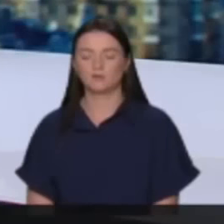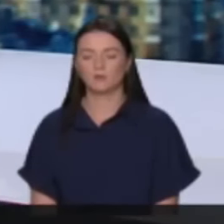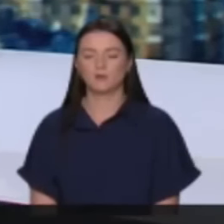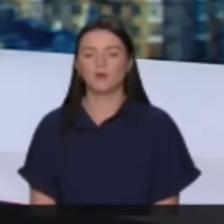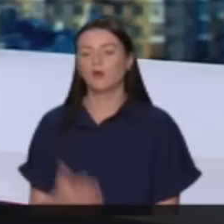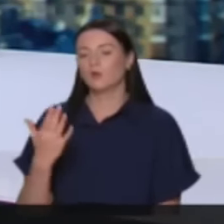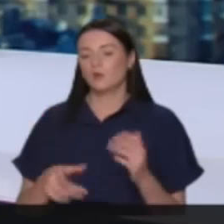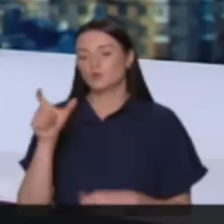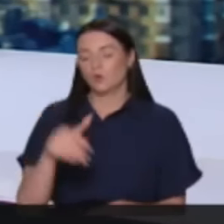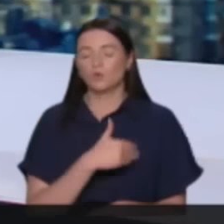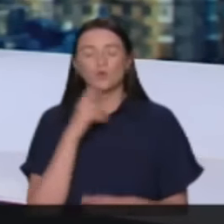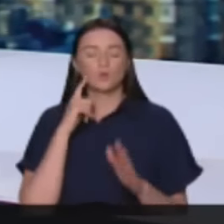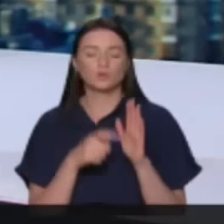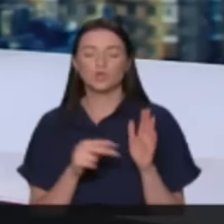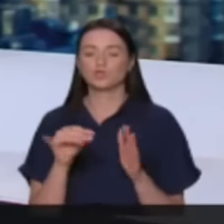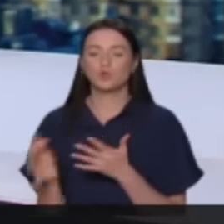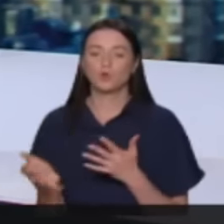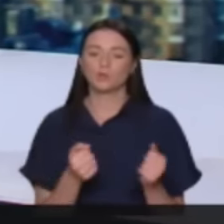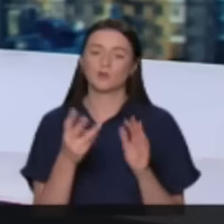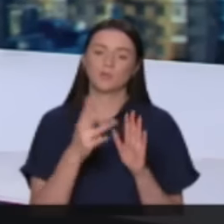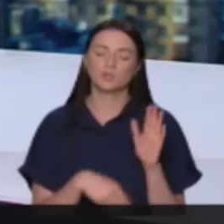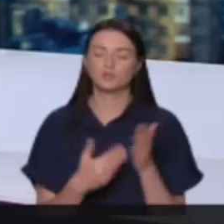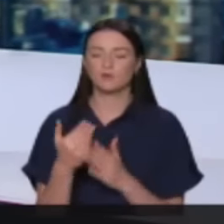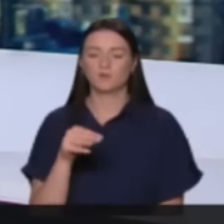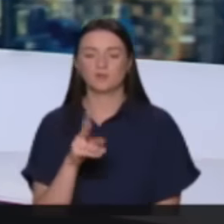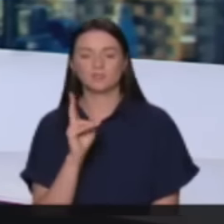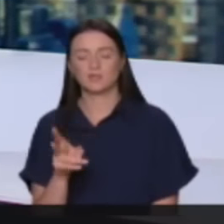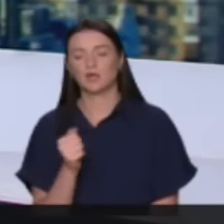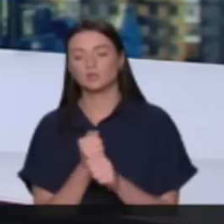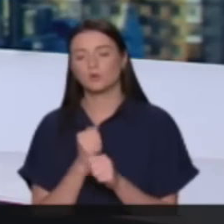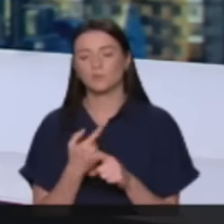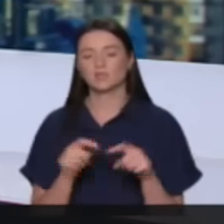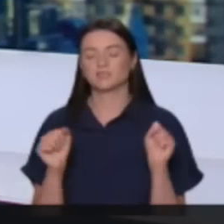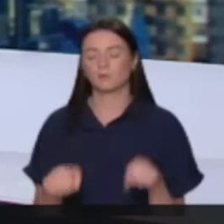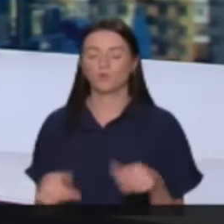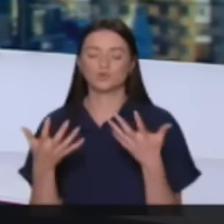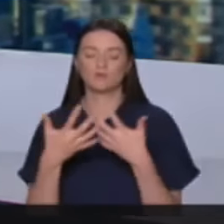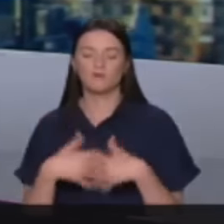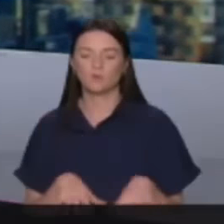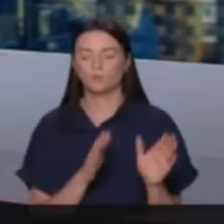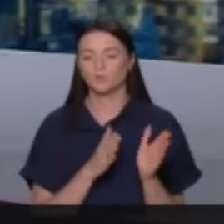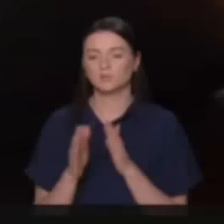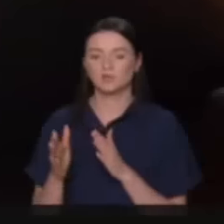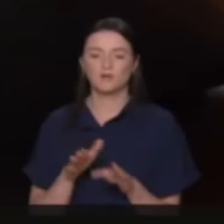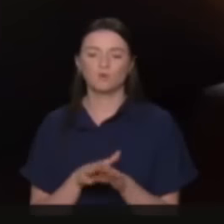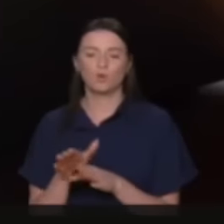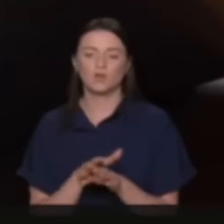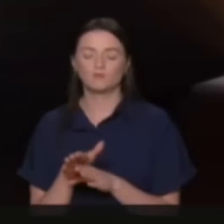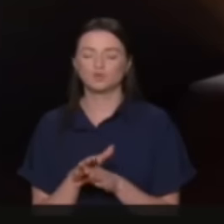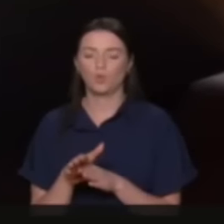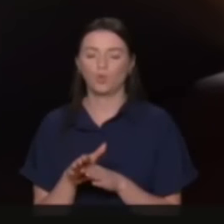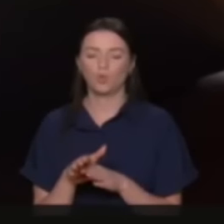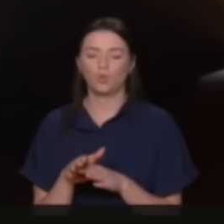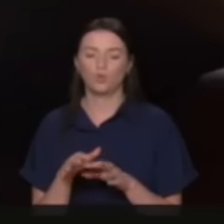Ну, якщо людина хоче дізнатися, чи отримала штраф від ТЦК, зробити це можна в автоматизованій системі виконавчого провадження. Про